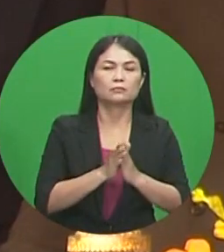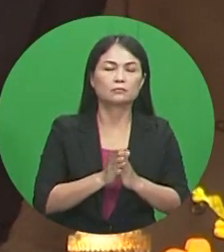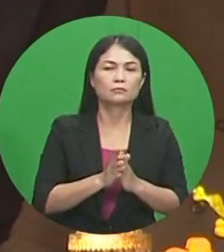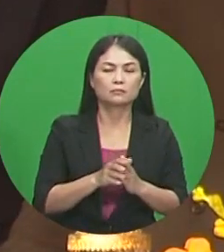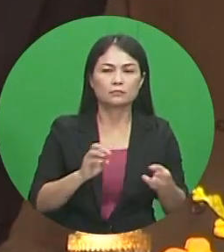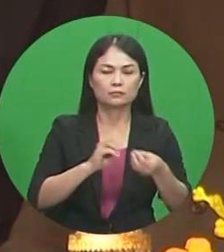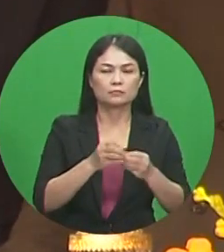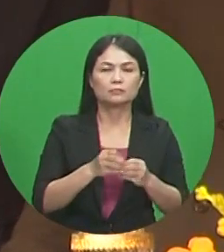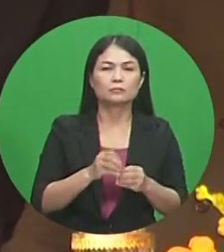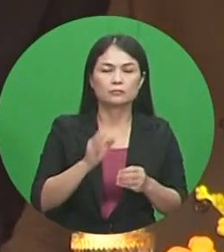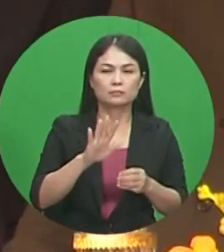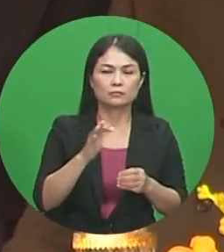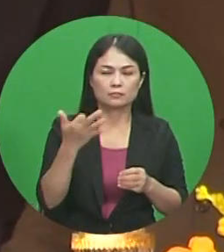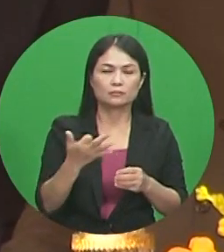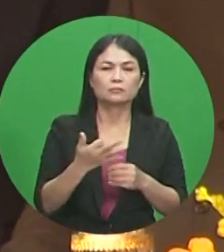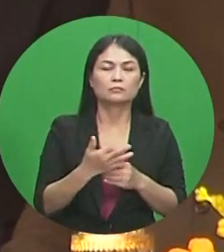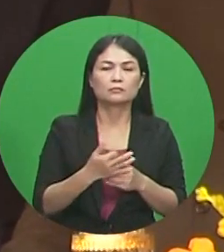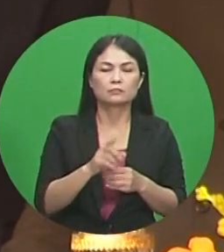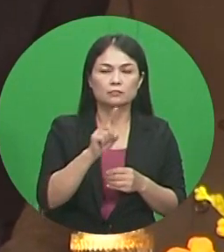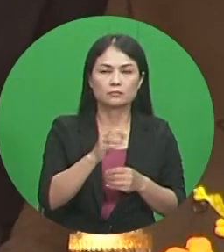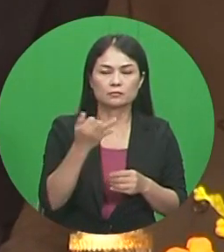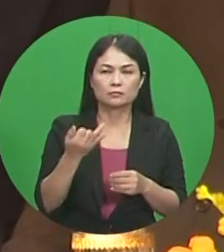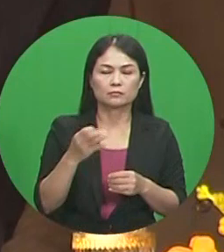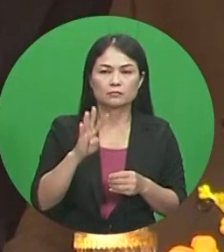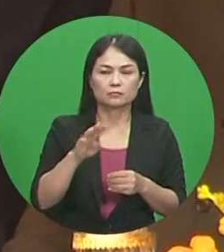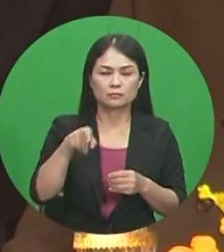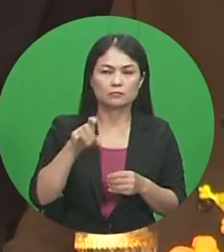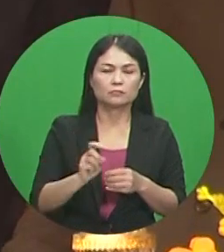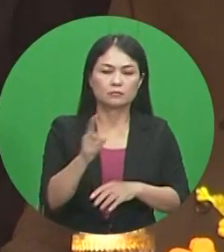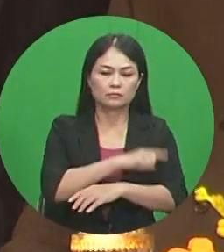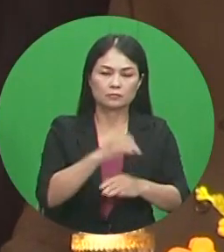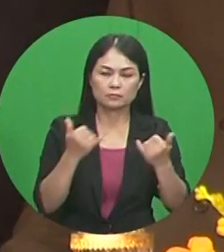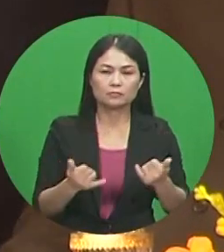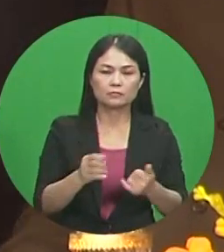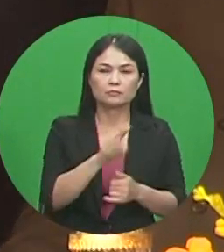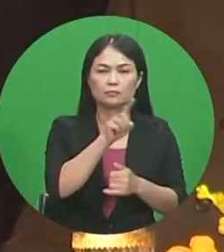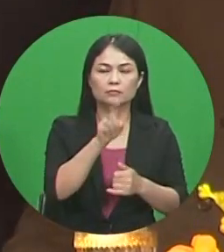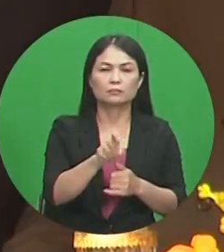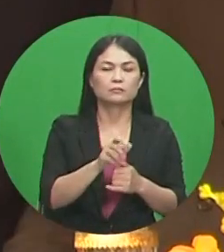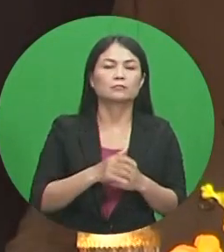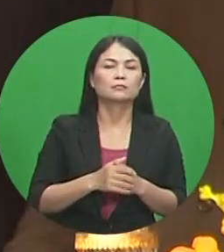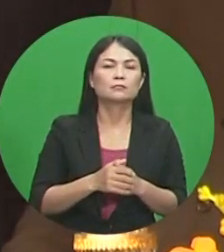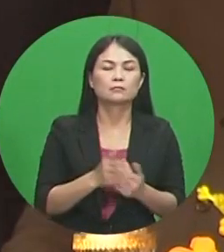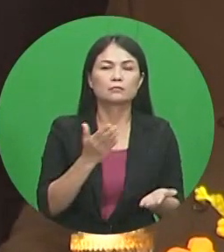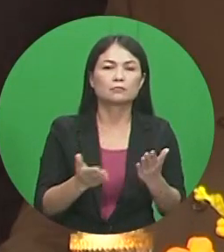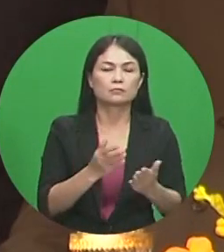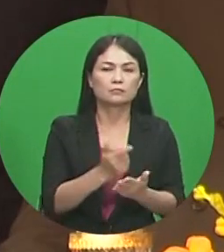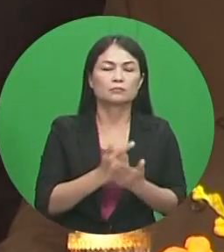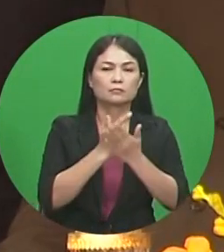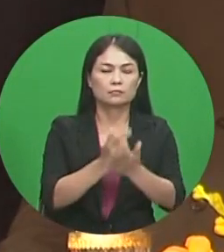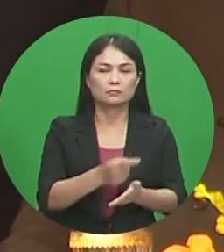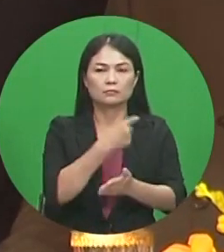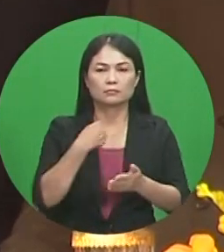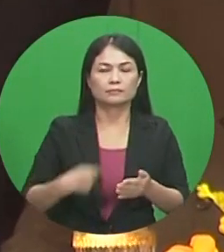លេខ58 174គីឡូនៅថ្ងៃនេះទេបើគ្មានជំនួយពីចិ